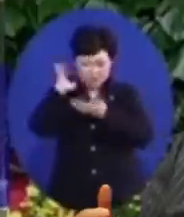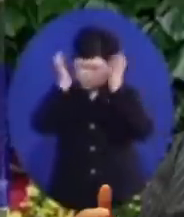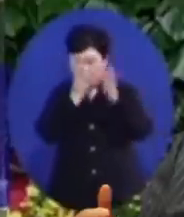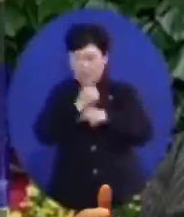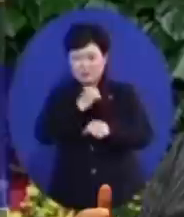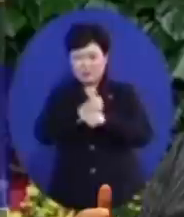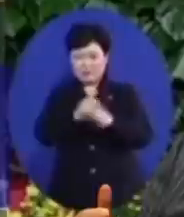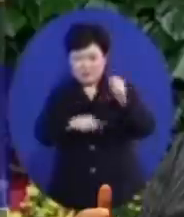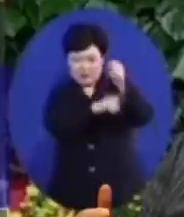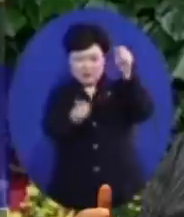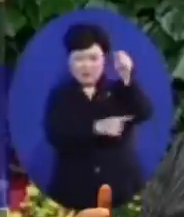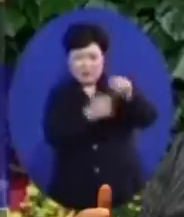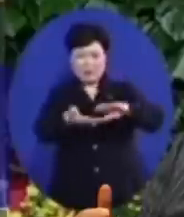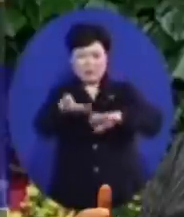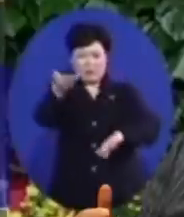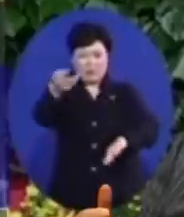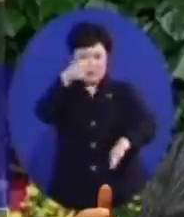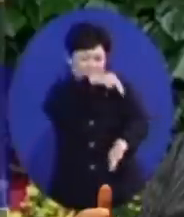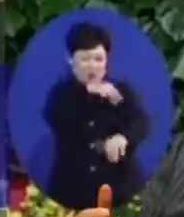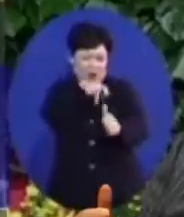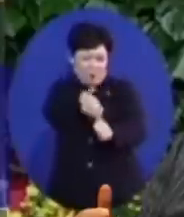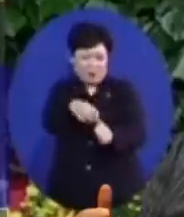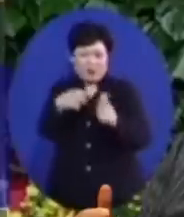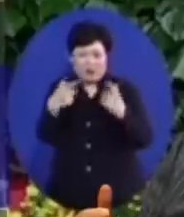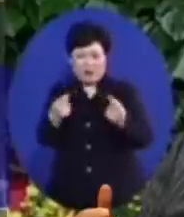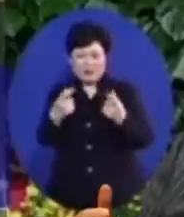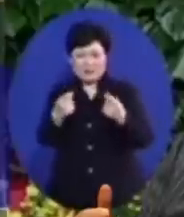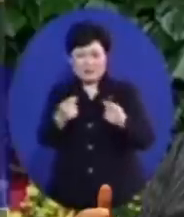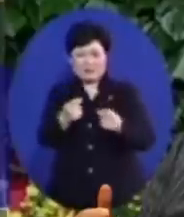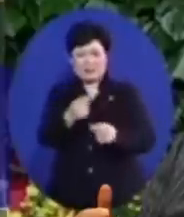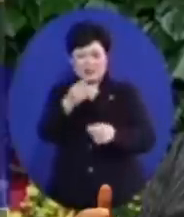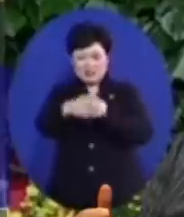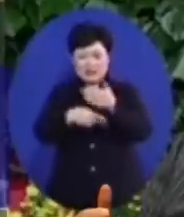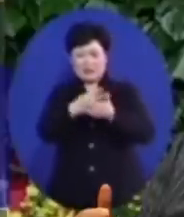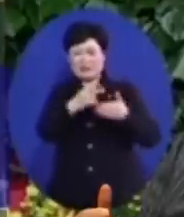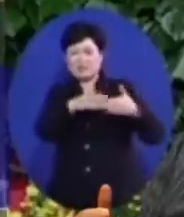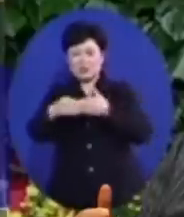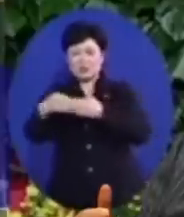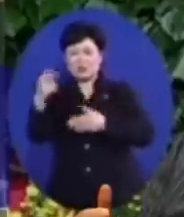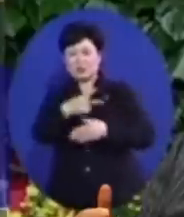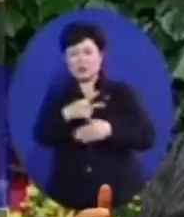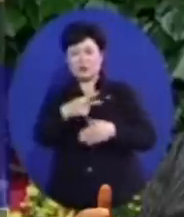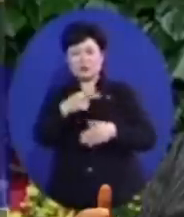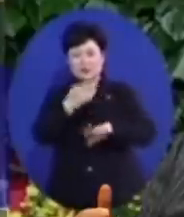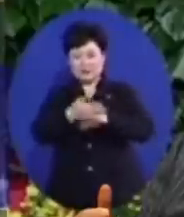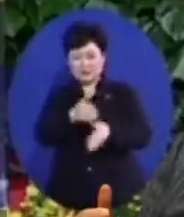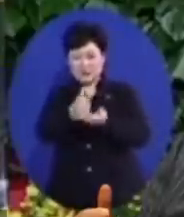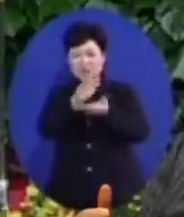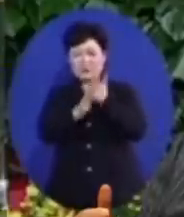그의 날개 위에 그것을 없는 것 같이 야훼께서 홀로 그를 인도하셨고 그와 함께한 다른 신이 없으라.